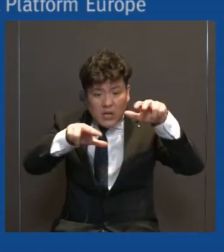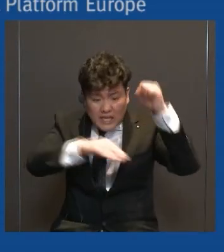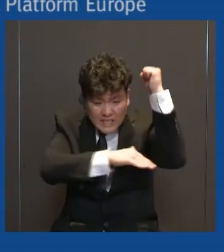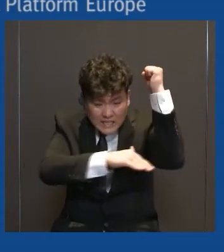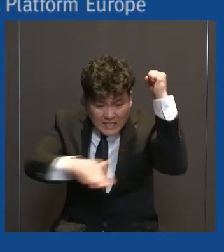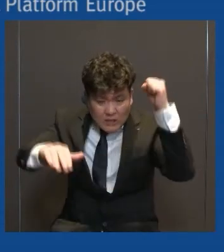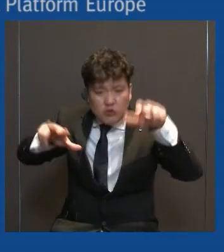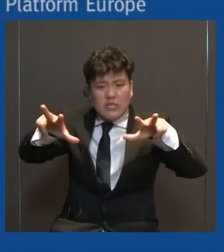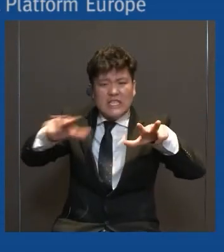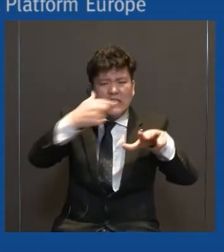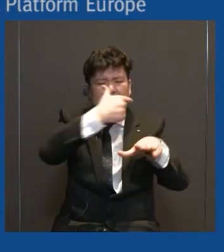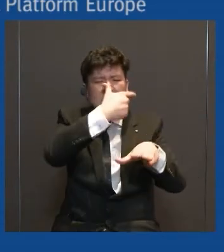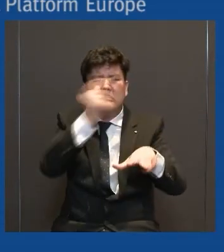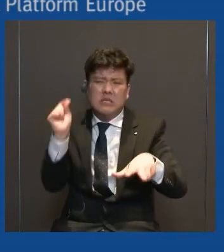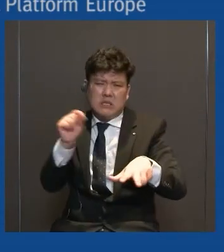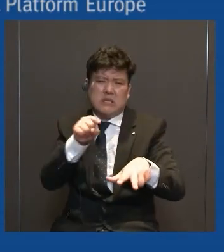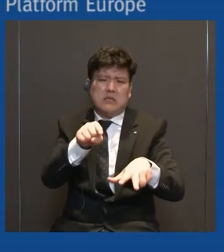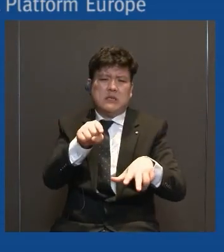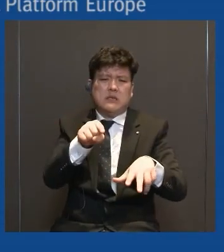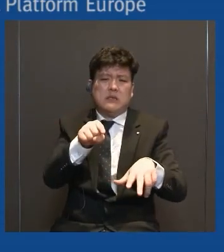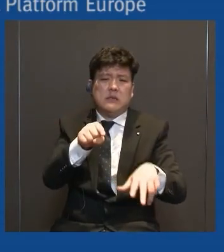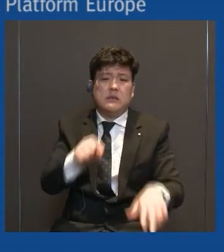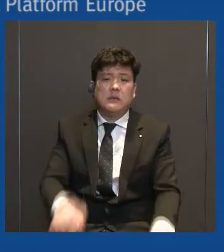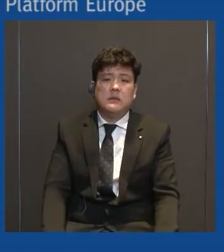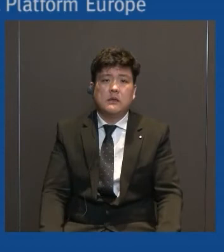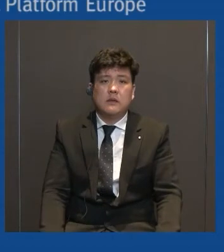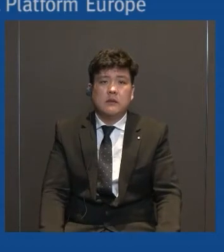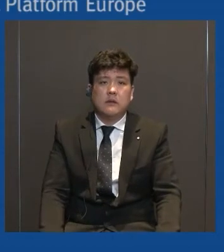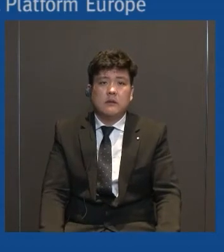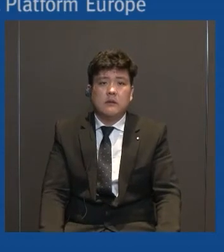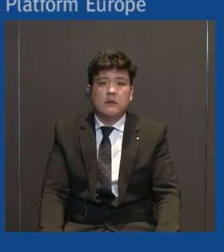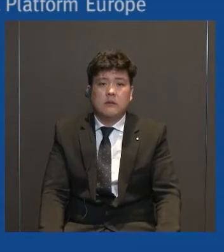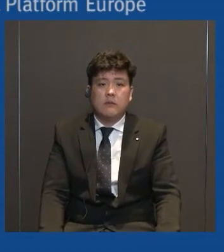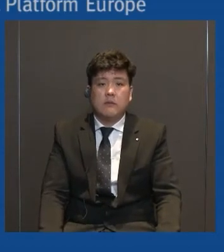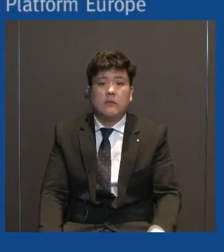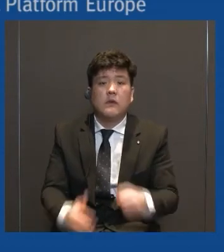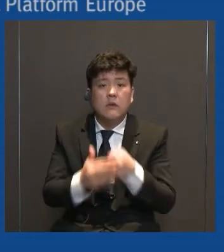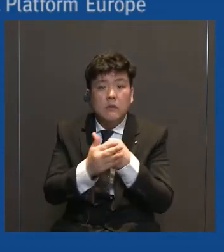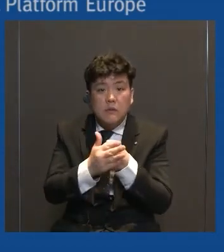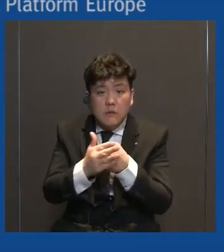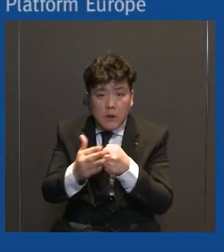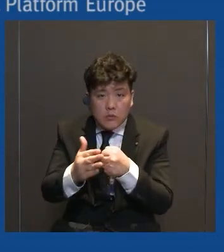equals when we are older. Thank you. 예, 감사합니다.